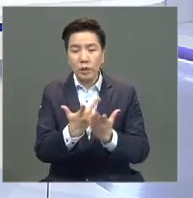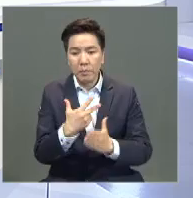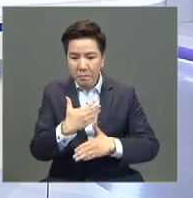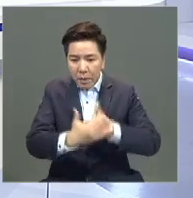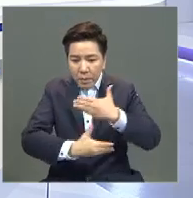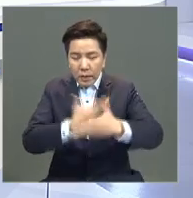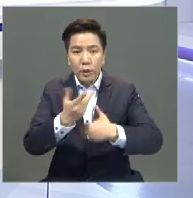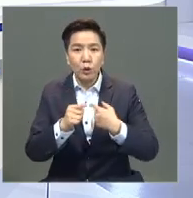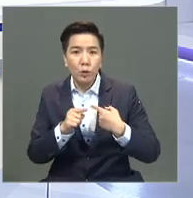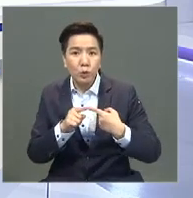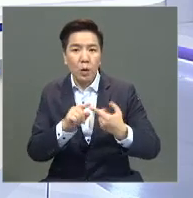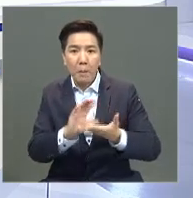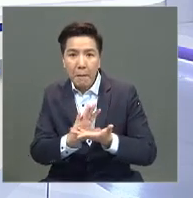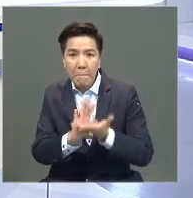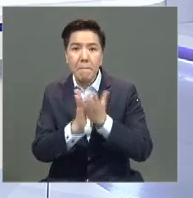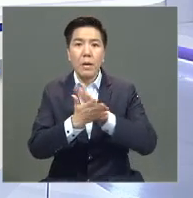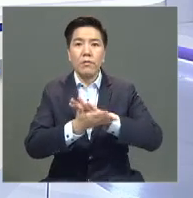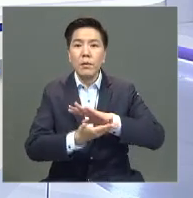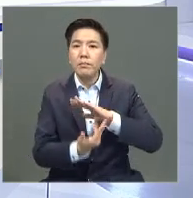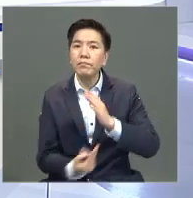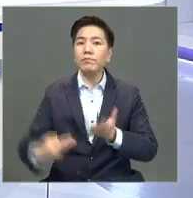ซึ่งถือว่าเป็นกลุ่มที่ตอนนี้เนี่ยเขาจะต้องเป็นคนที่อุ้มแล้วก็พยุงคนที่กำลังทำงานหรือว่าประชาชนคนไทยหลายภาคส่วนนี่แหละทํายังไงให้กลุ่มsmesสามารถพลิกฟื้นขึ้นมาได้ทำยังไงให้เห็นวิกฤตตรงนี้แล้วมองเห็นโอกาสอันนี้ภาครัฐจะเข้าไปส่งเสริมที่จะทำให้เขาสามารถที่จะขับเคลื่อนแล้วก็เติบโตต่อไปได้ค่ะ